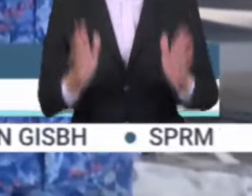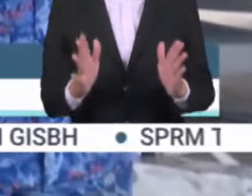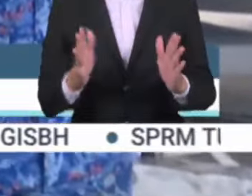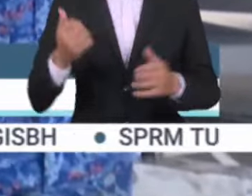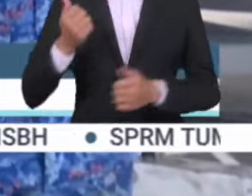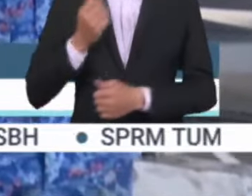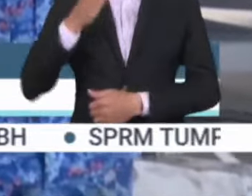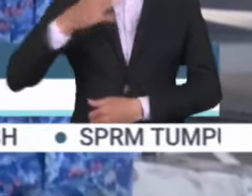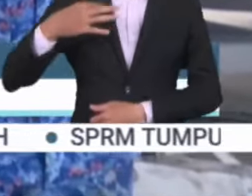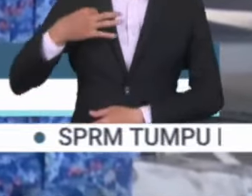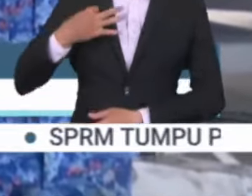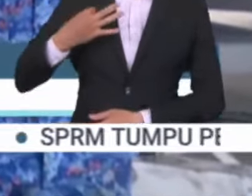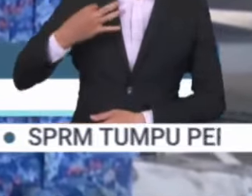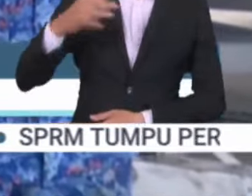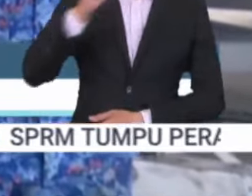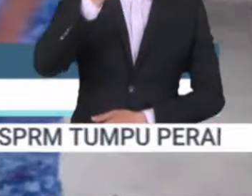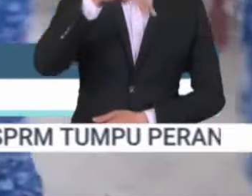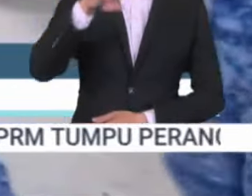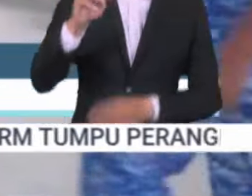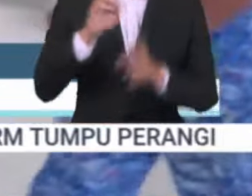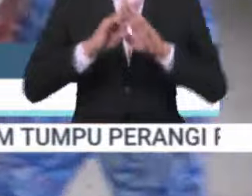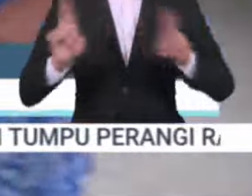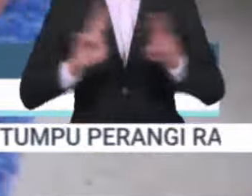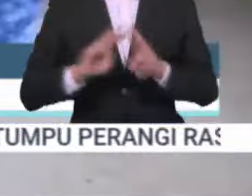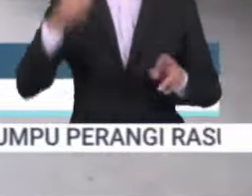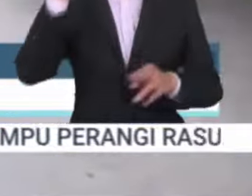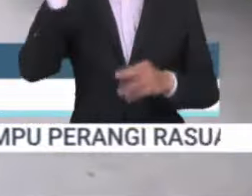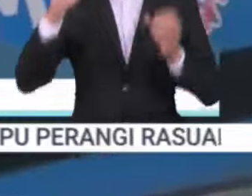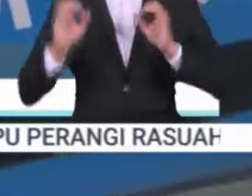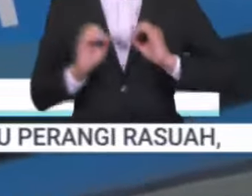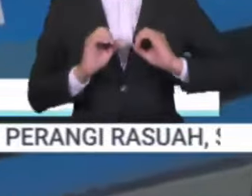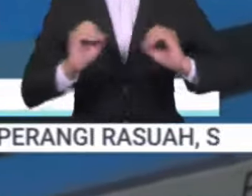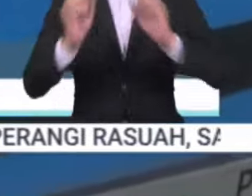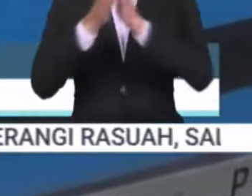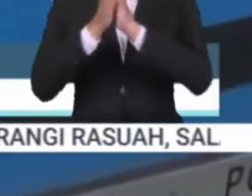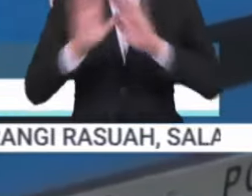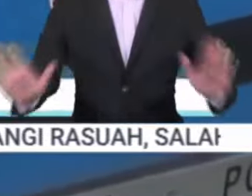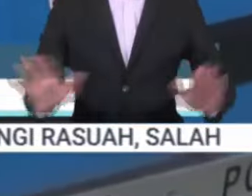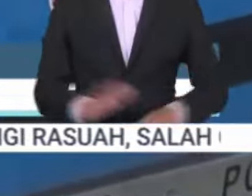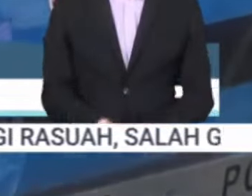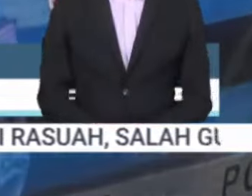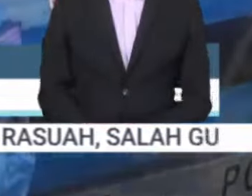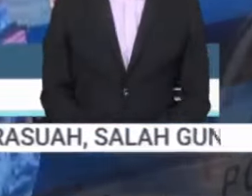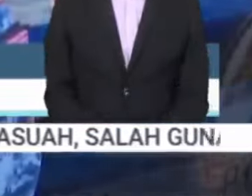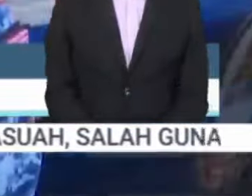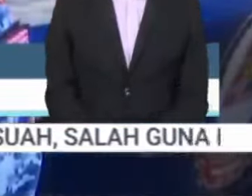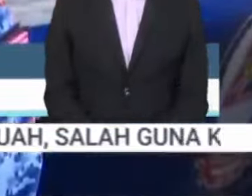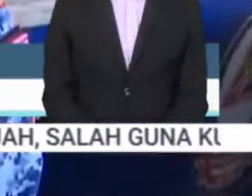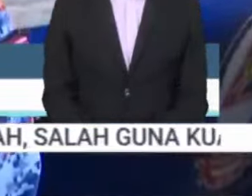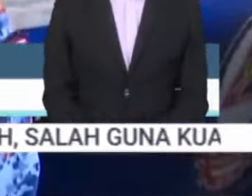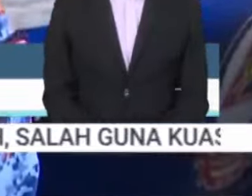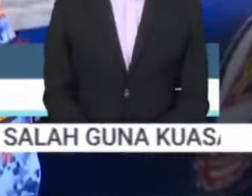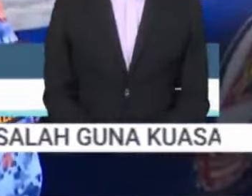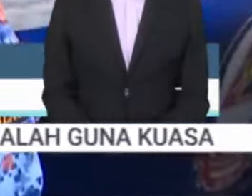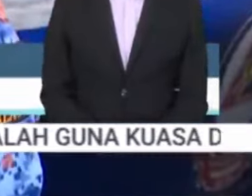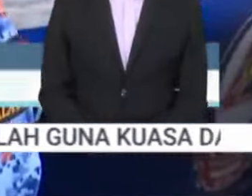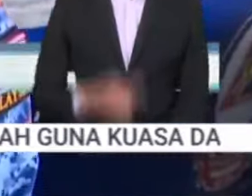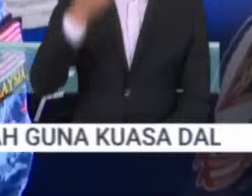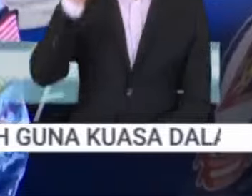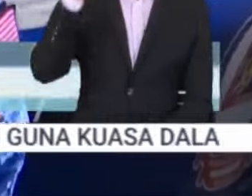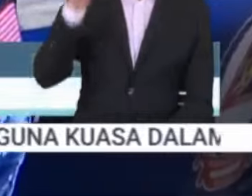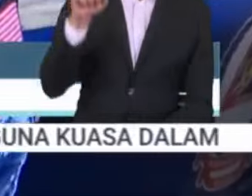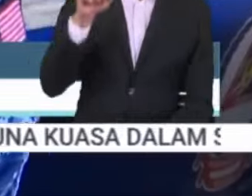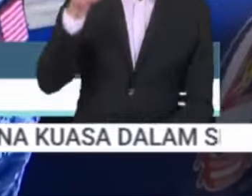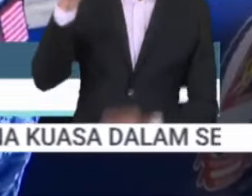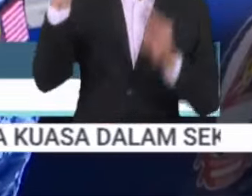dan sukarelawan APM bersiap siaga untuk operasi penyelamatan. Untuk monsun timur laut ni